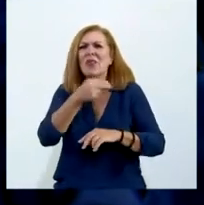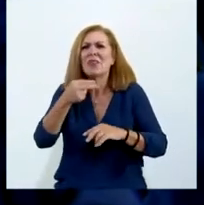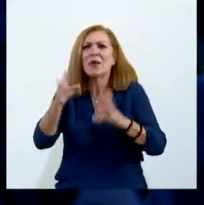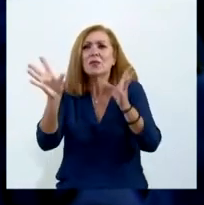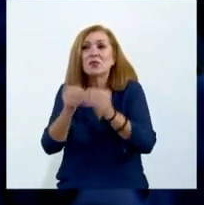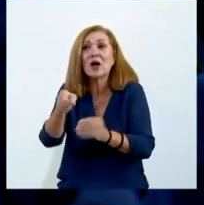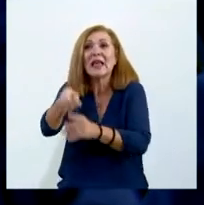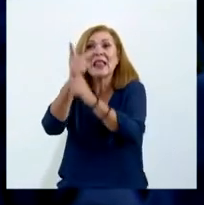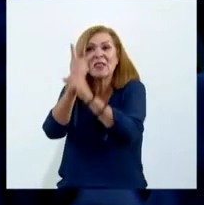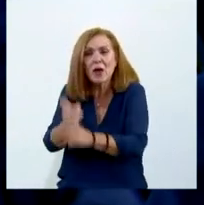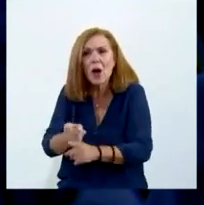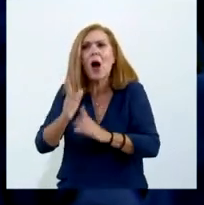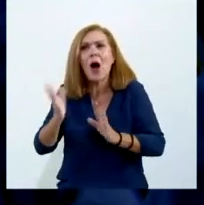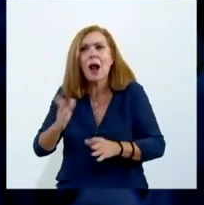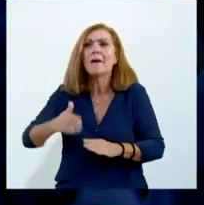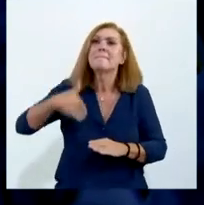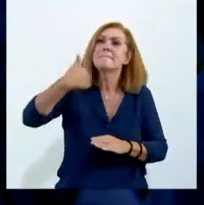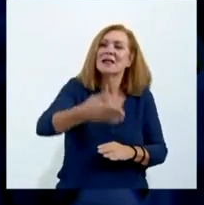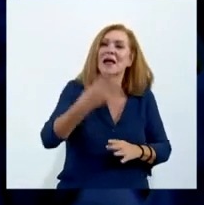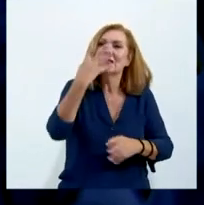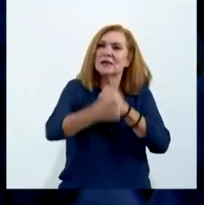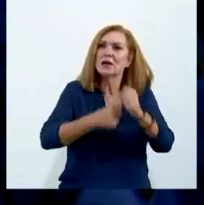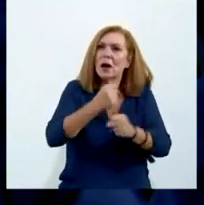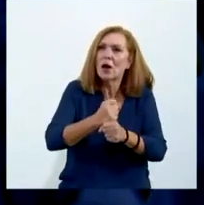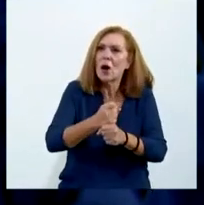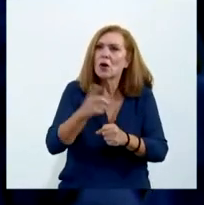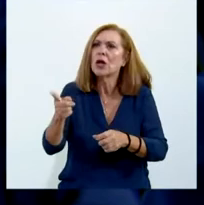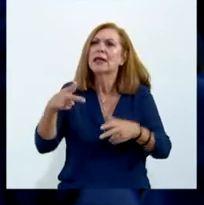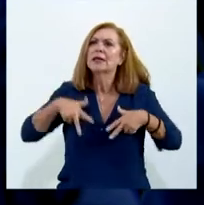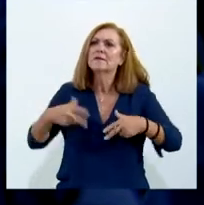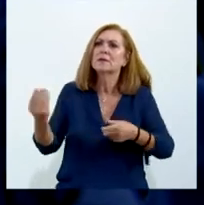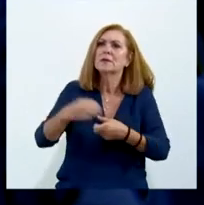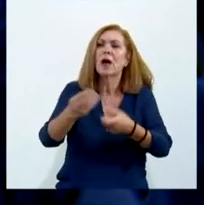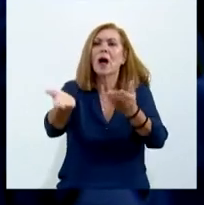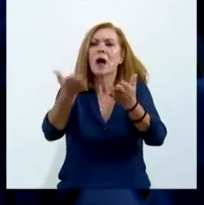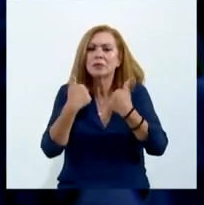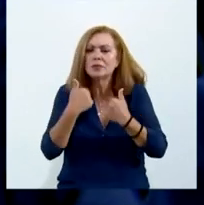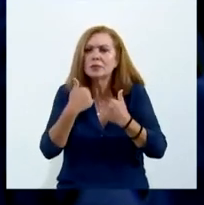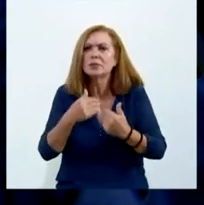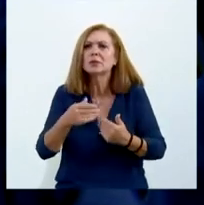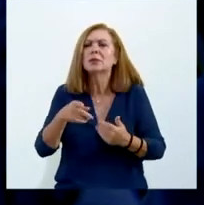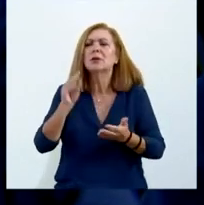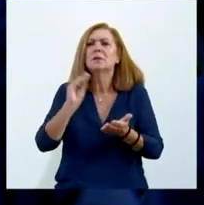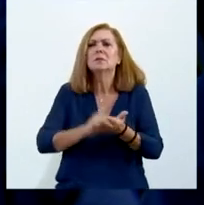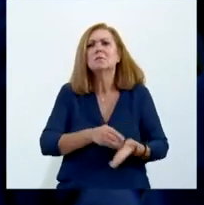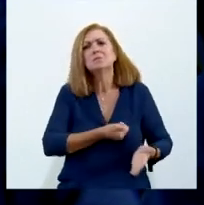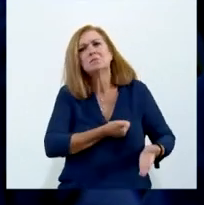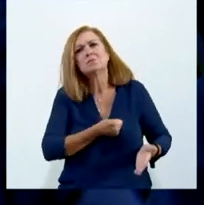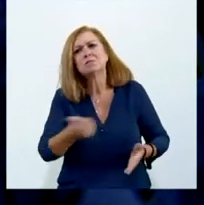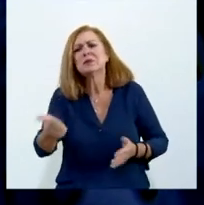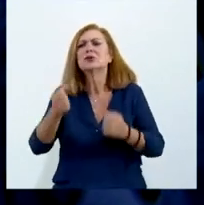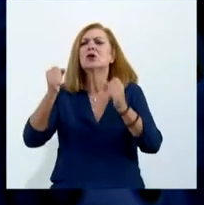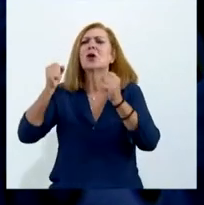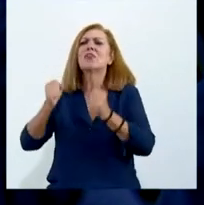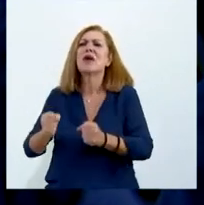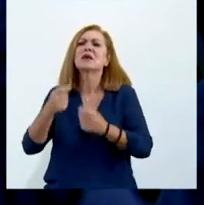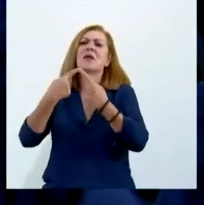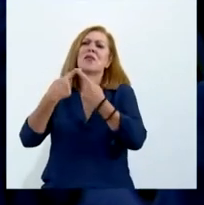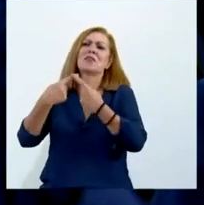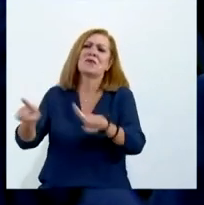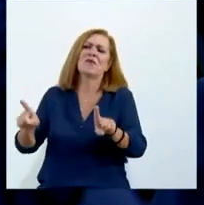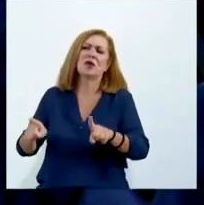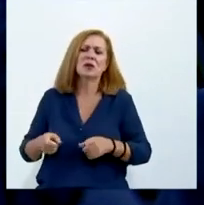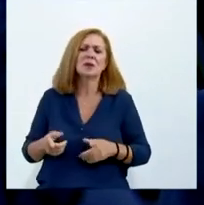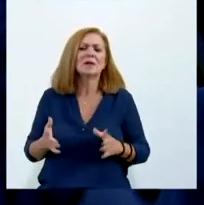στην δεύτερη θητεία σας έμεινε εκτός κυβέρνησης και επανήλθε τελικά σε μια διαφορετική θέση από τη θέση της πολιτικής